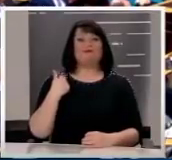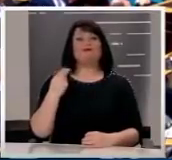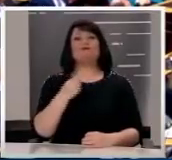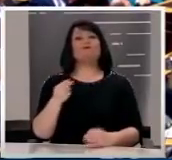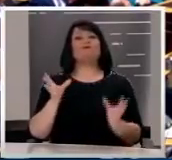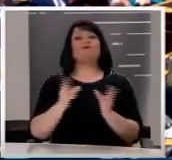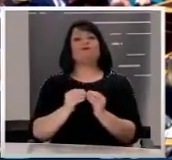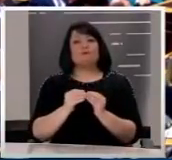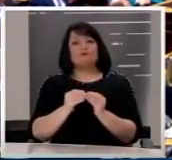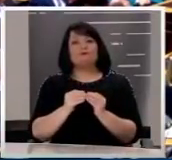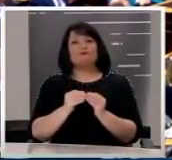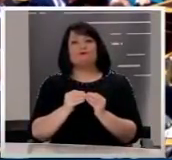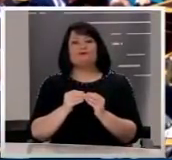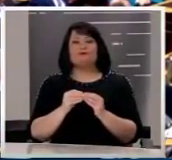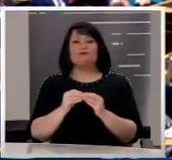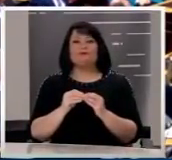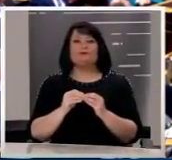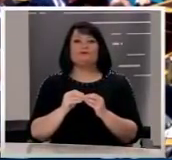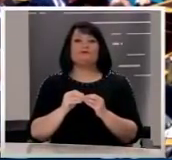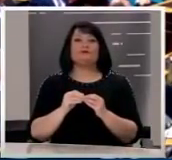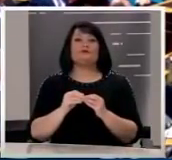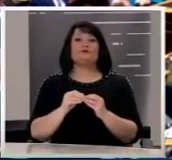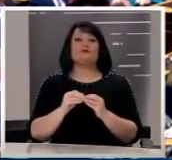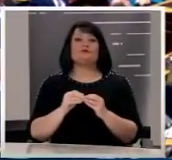αφορά το θέμα